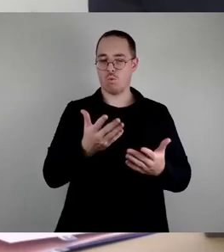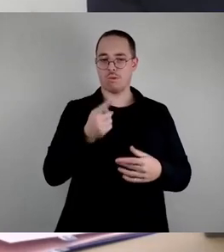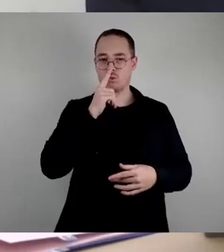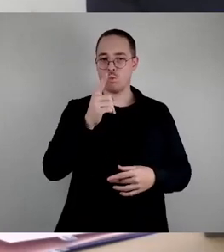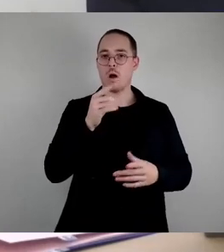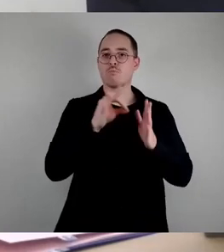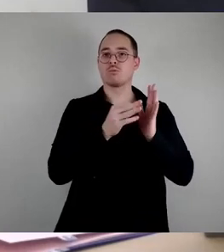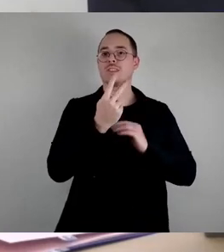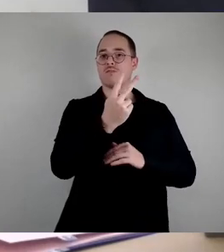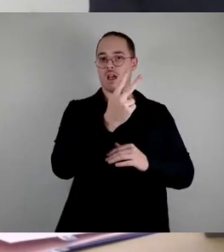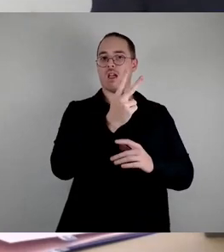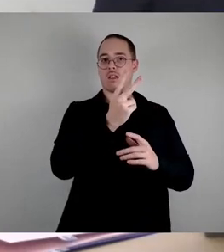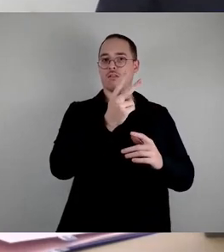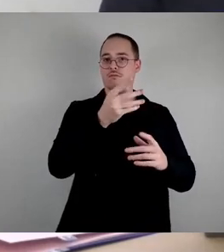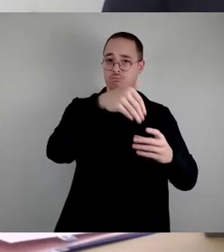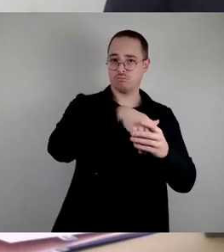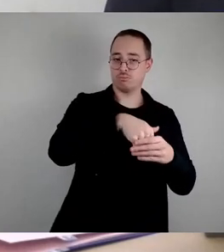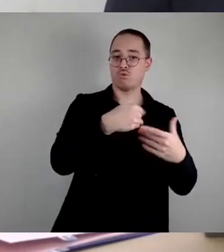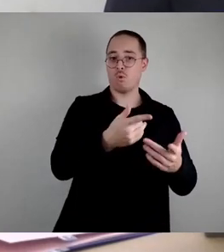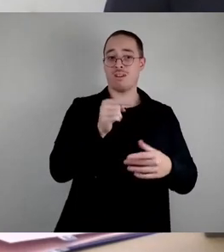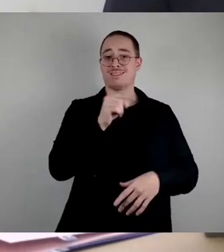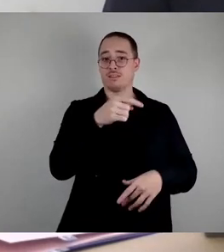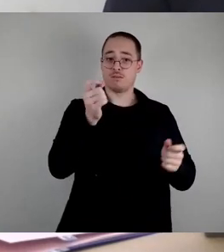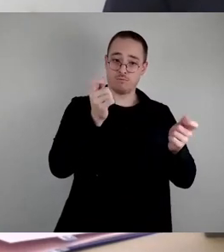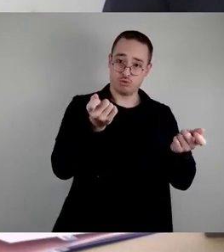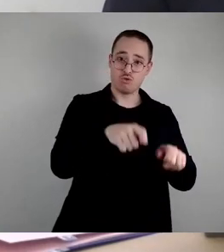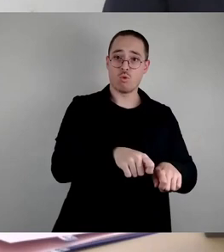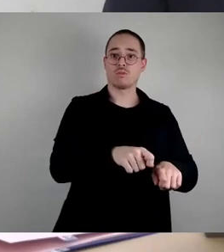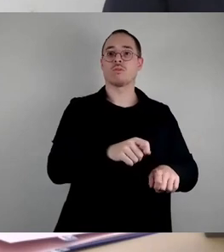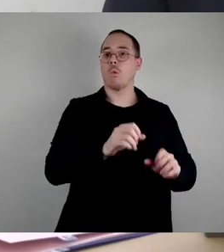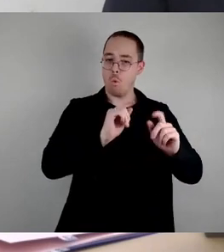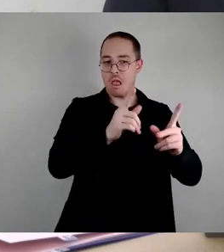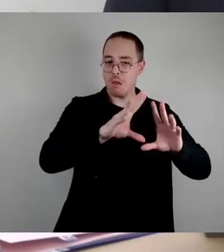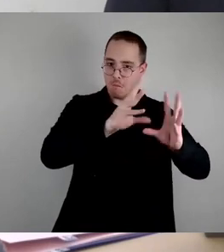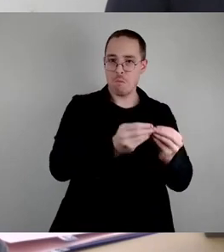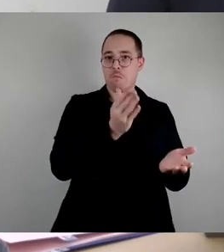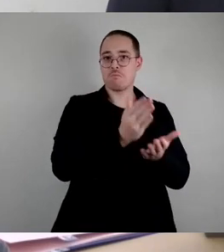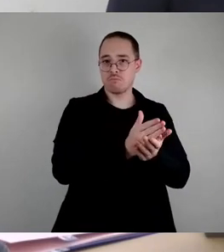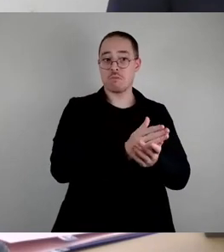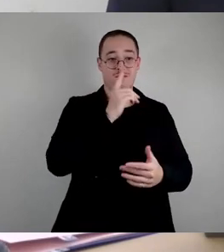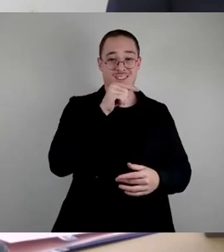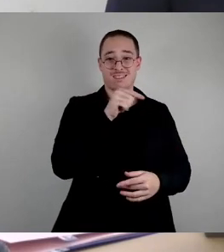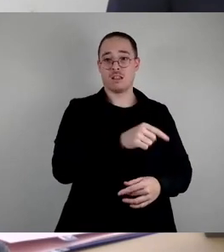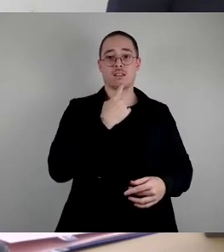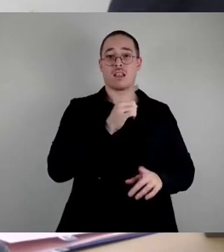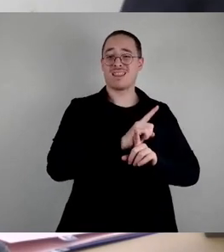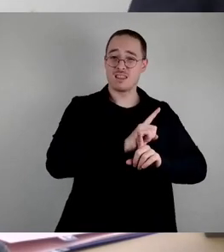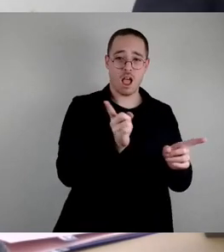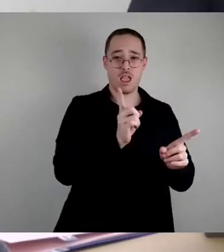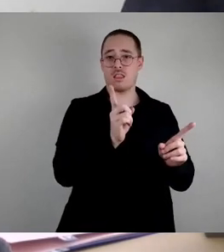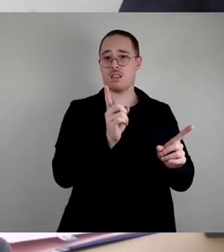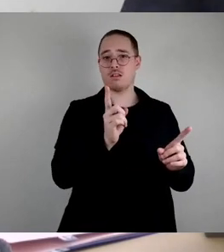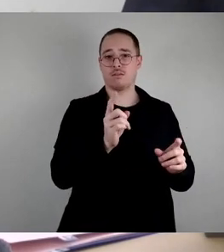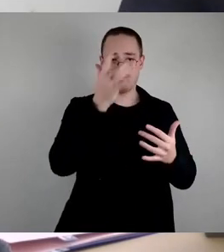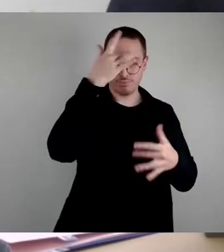final. Und wenn nicht, wird man dann über den federführenden Ausschussbericht abstimmen. Der ist